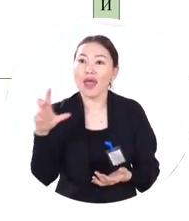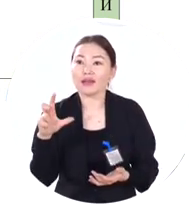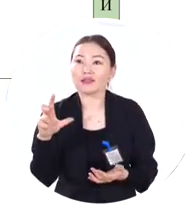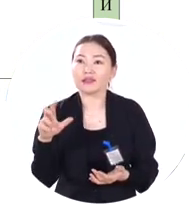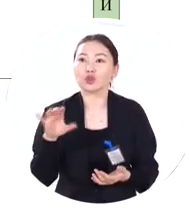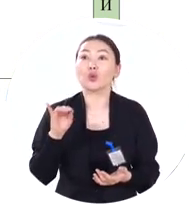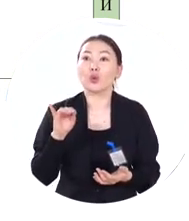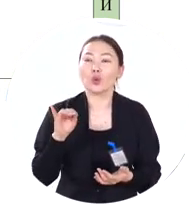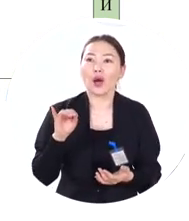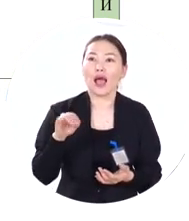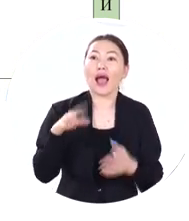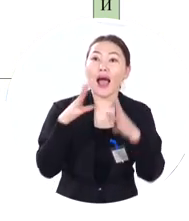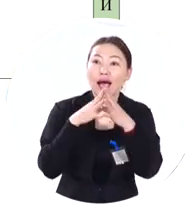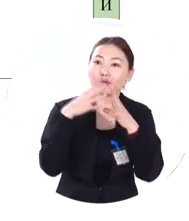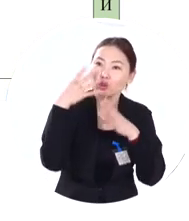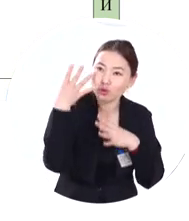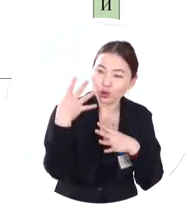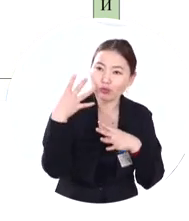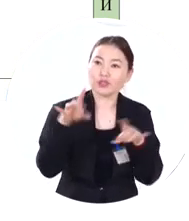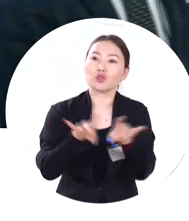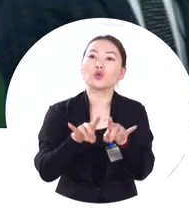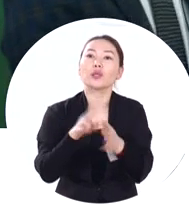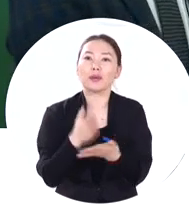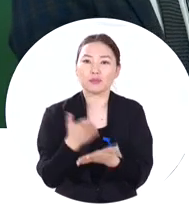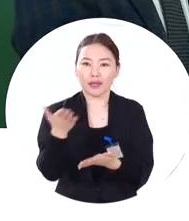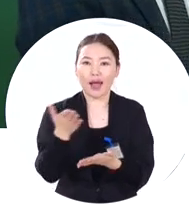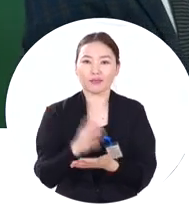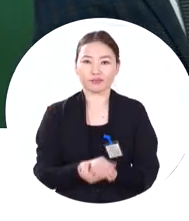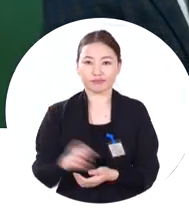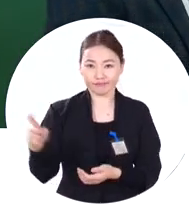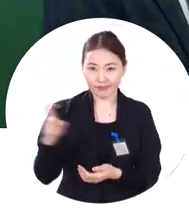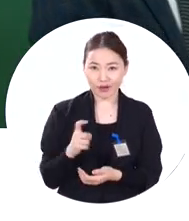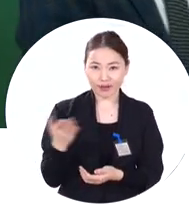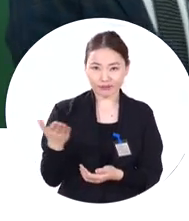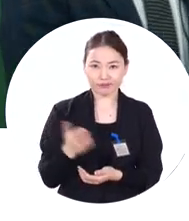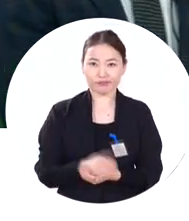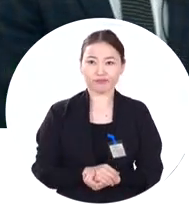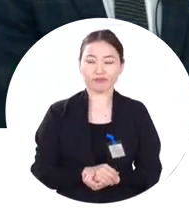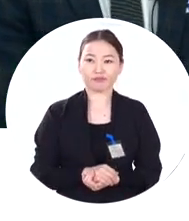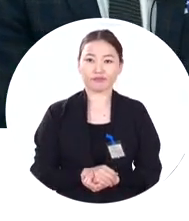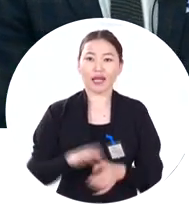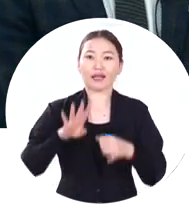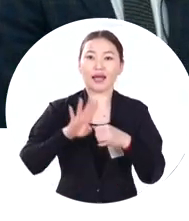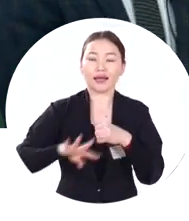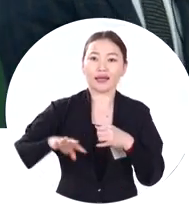яг судлан хандах зорилготой асуулга байжээ. За, дараагийн асуулт маань бол босоогоор 2 дахь асуулт